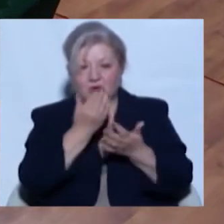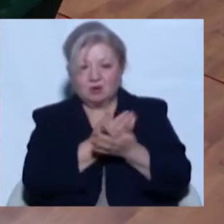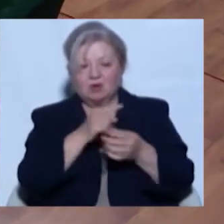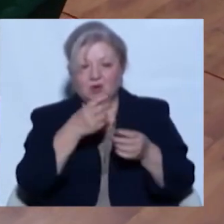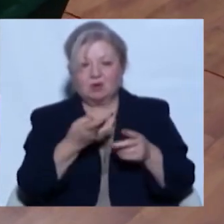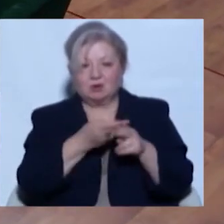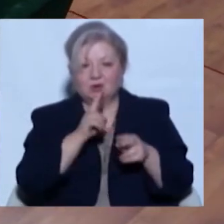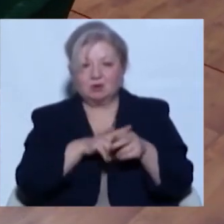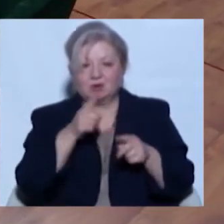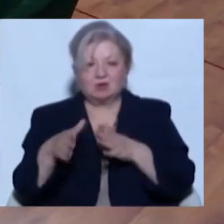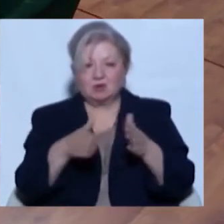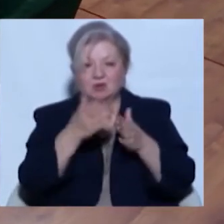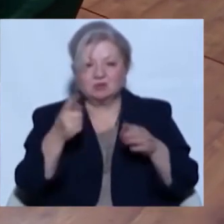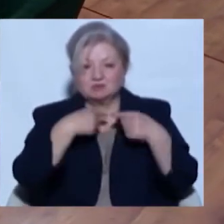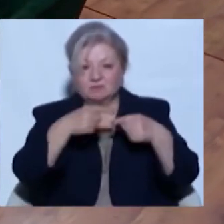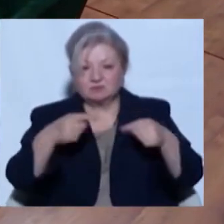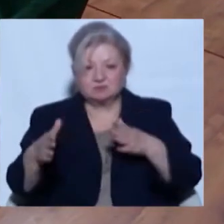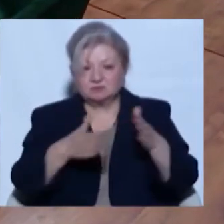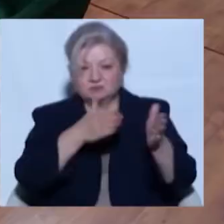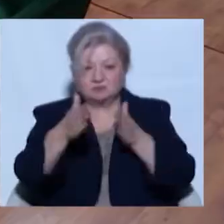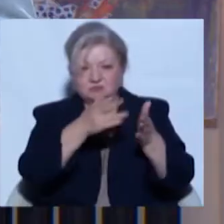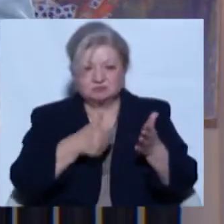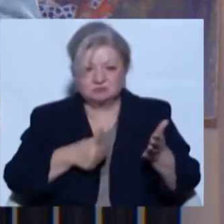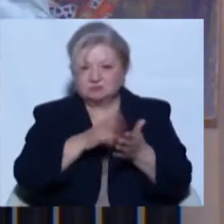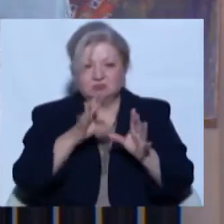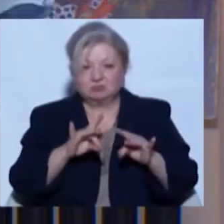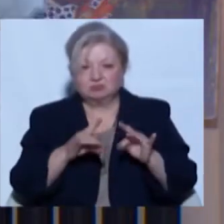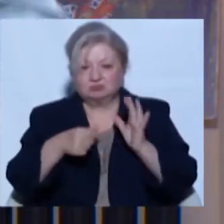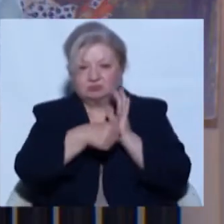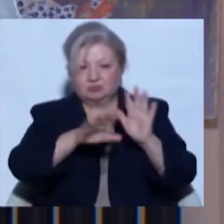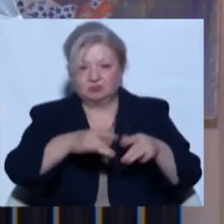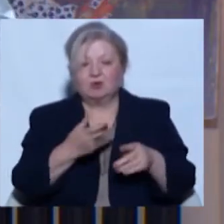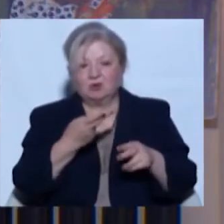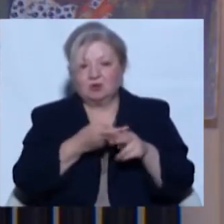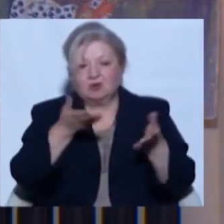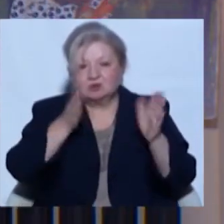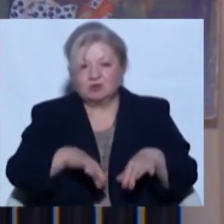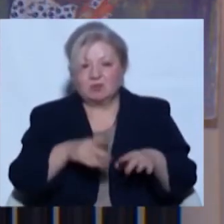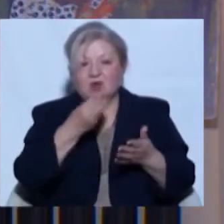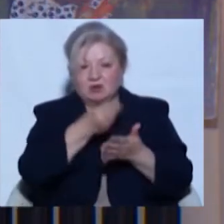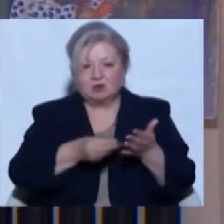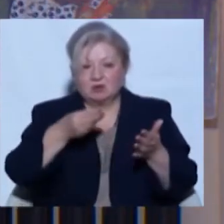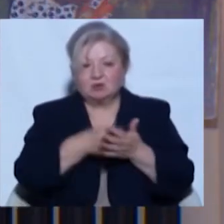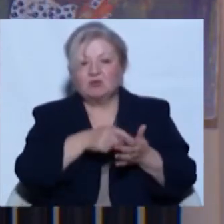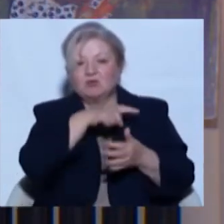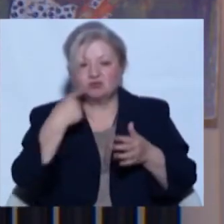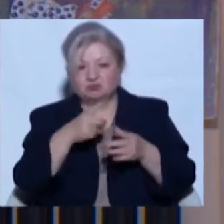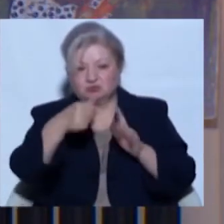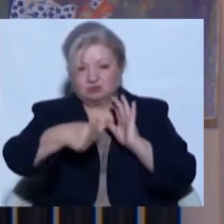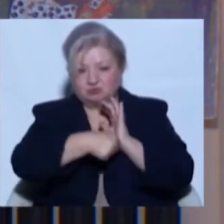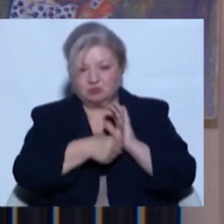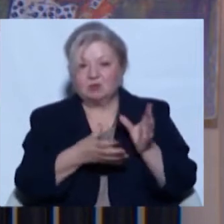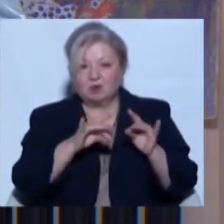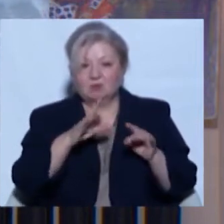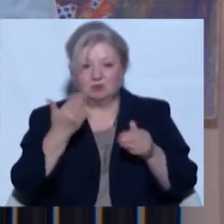სხვადასხვა გზებსა და ღონისძიებებს მიმართავს, მაგრამ საშველი არ არის. ამიტომ კვლავ ისევ რუსეთი რჩება მეშველად, მაგრამ